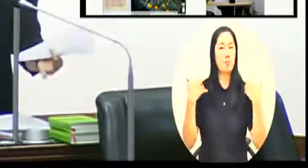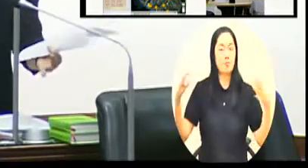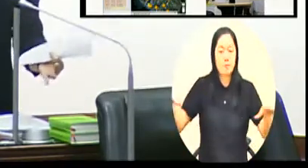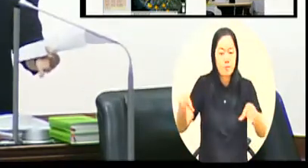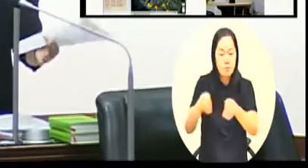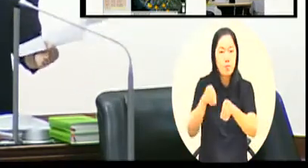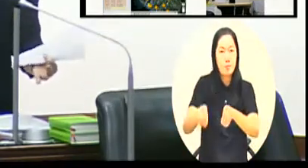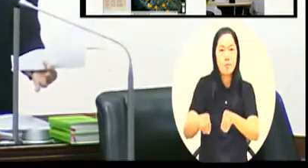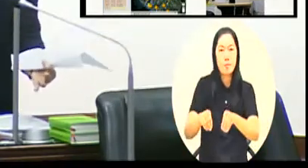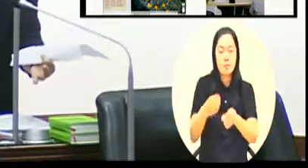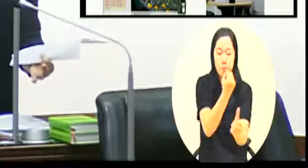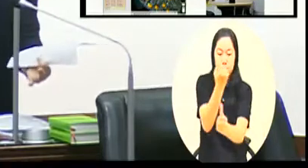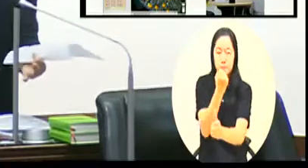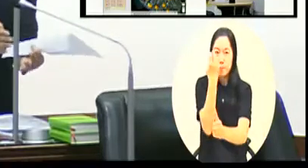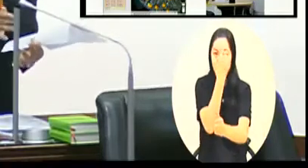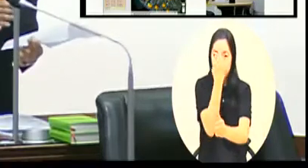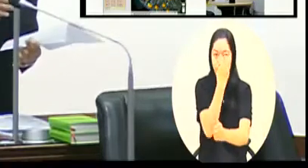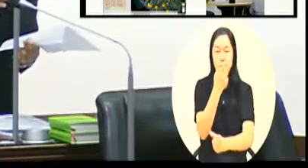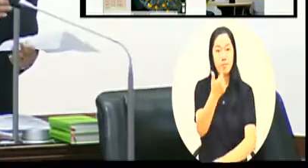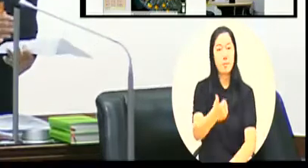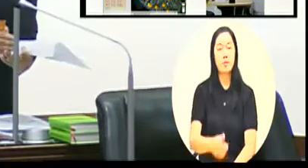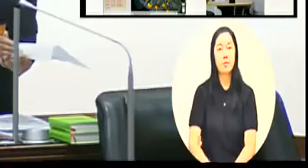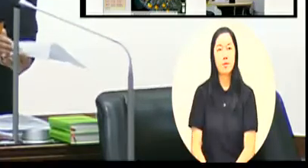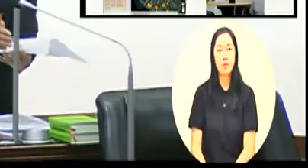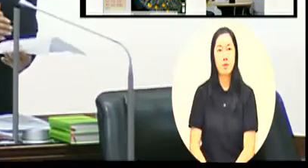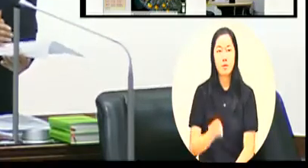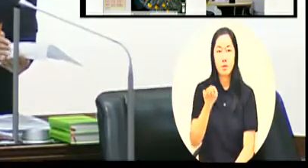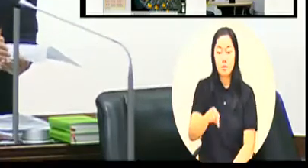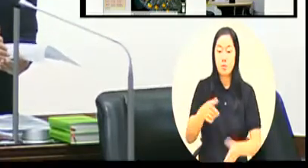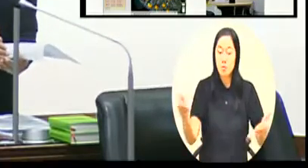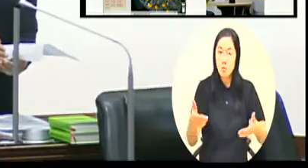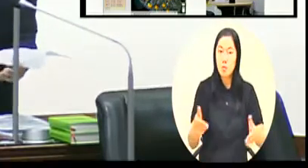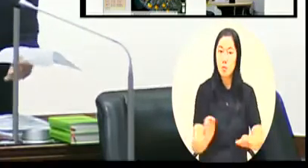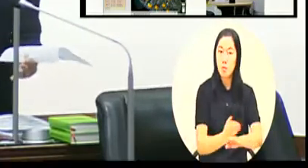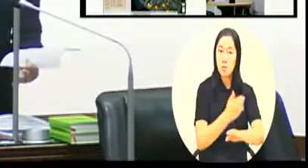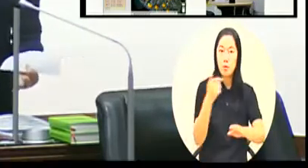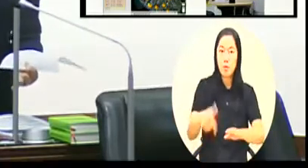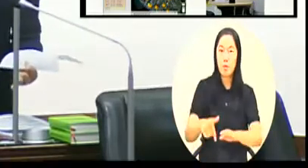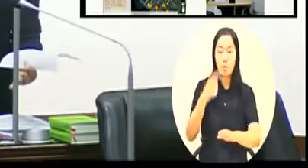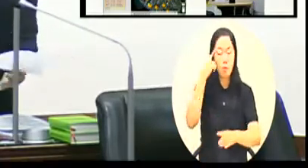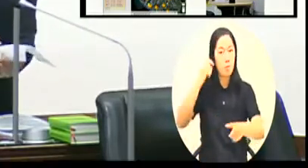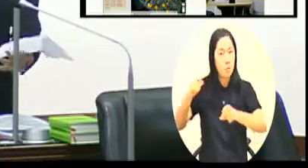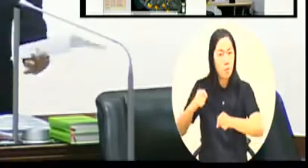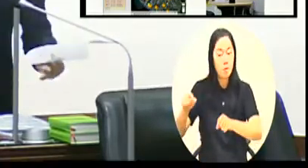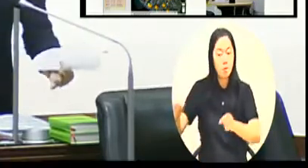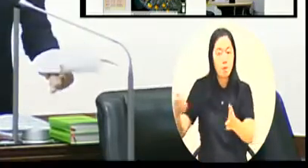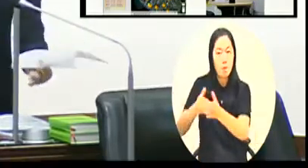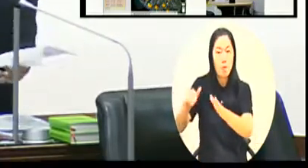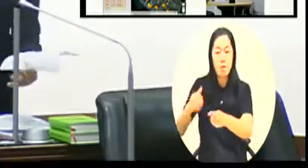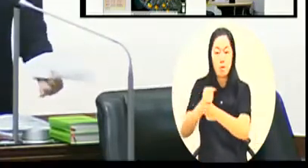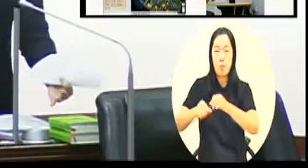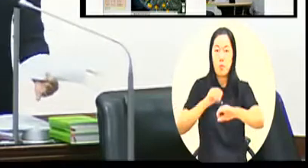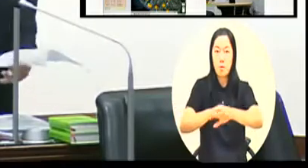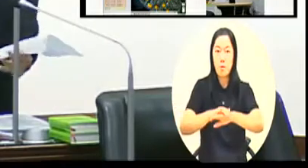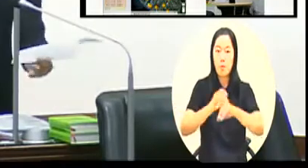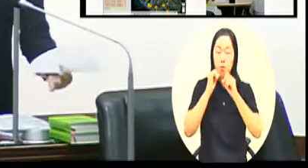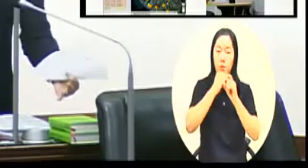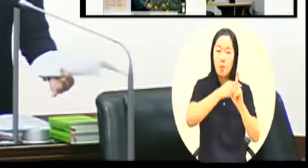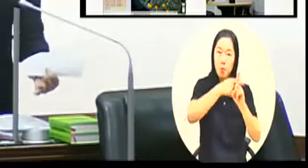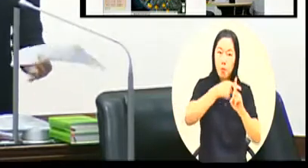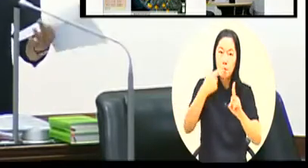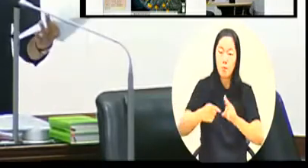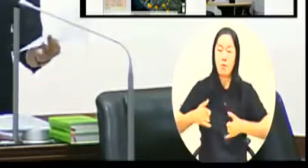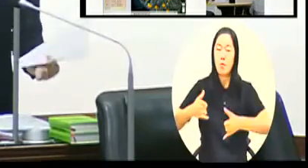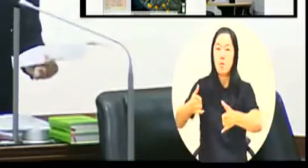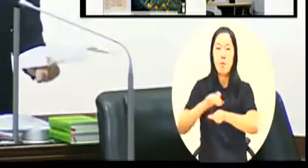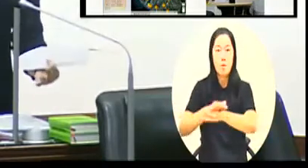边监控管理，好，在它从施工规划然后到完工，它的施工品质安全、交通安全